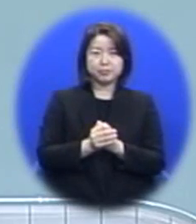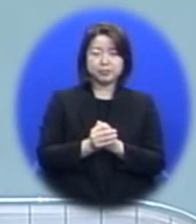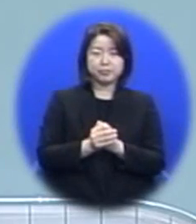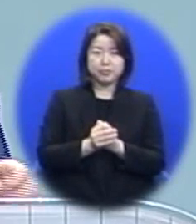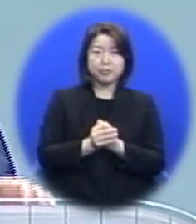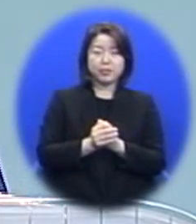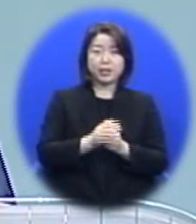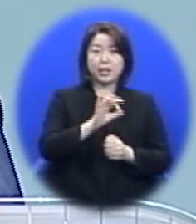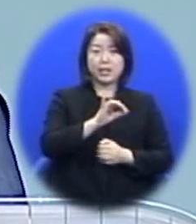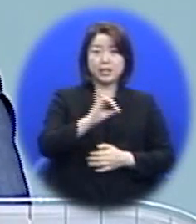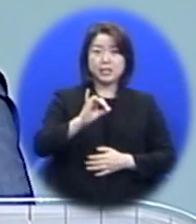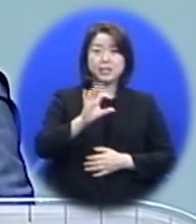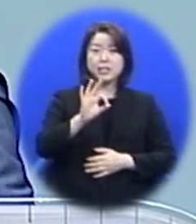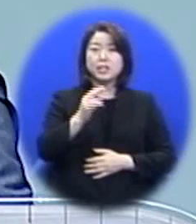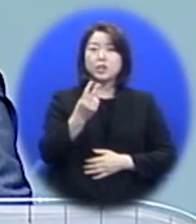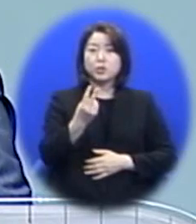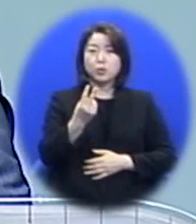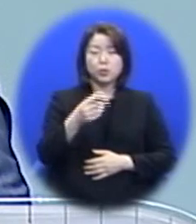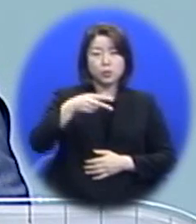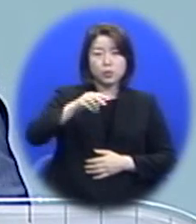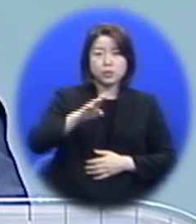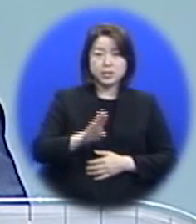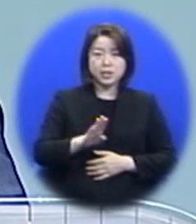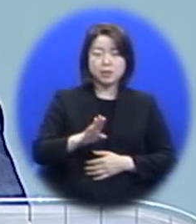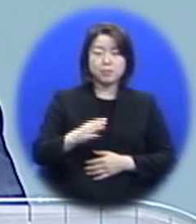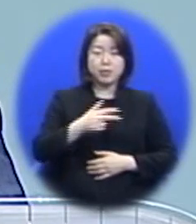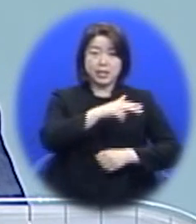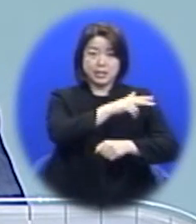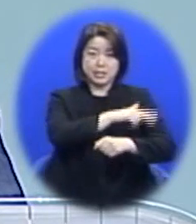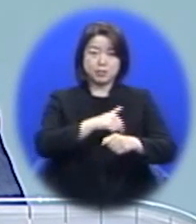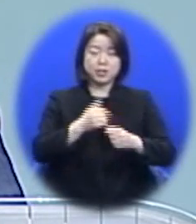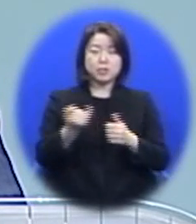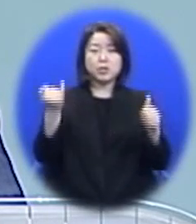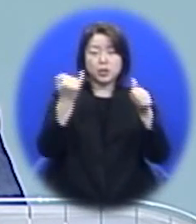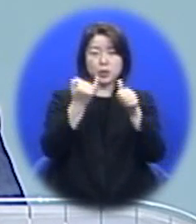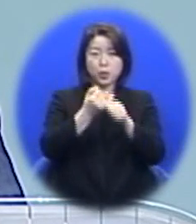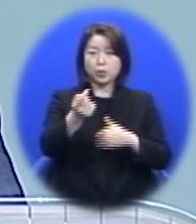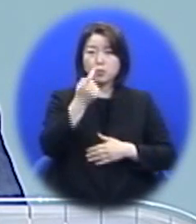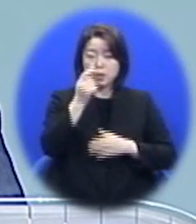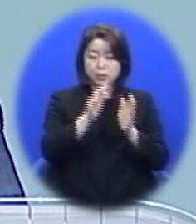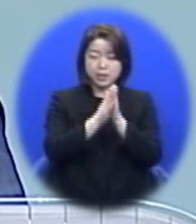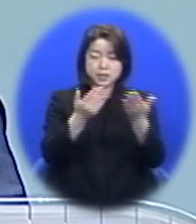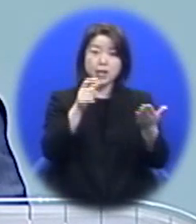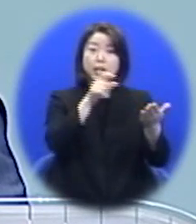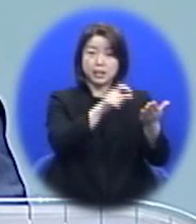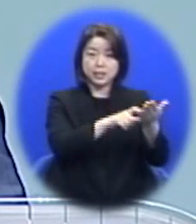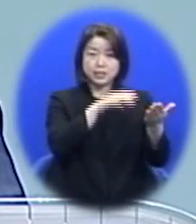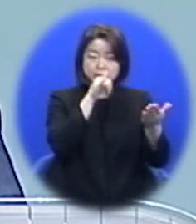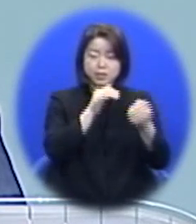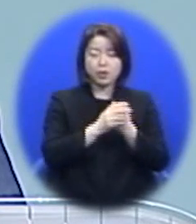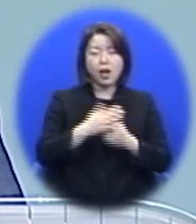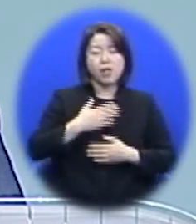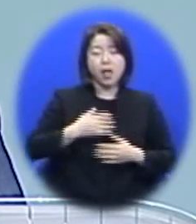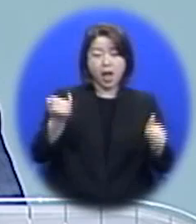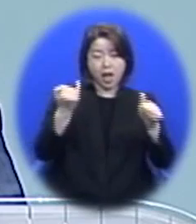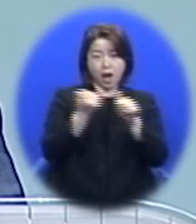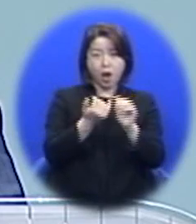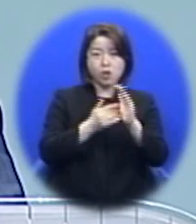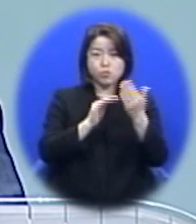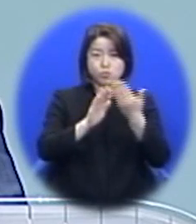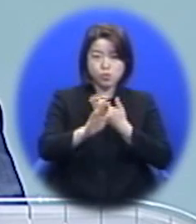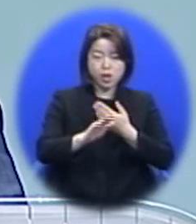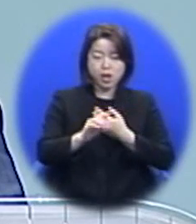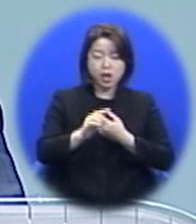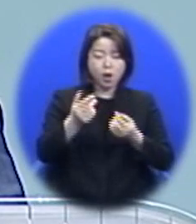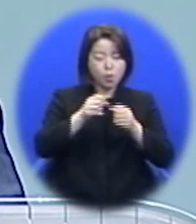이 요셉 집사님이 결혼을 배우다라는 책에서 이렇게 썼습니다. 나는 결혼한 후 한동안 나를 위해